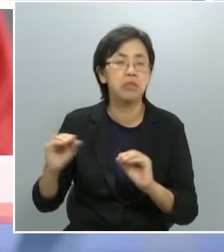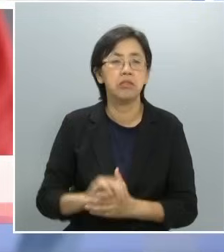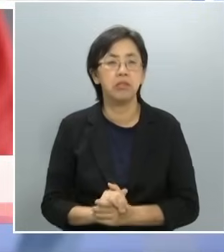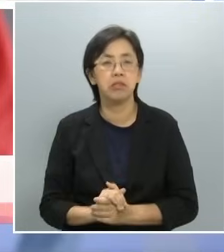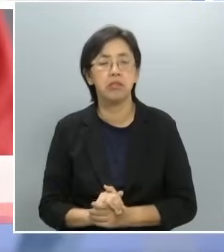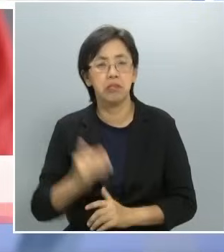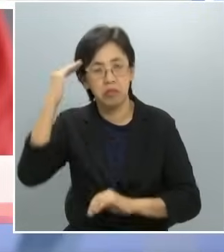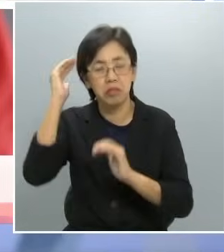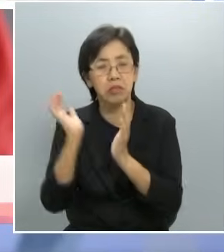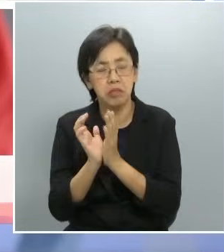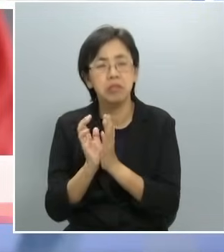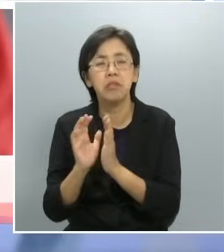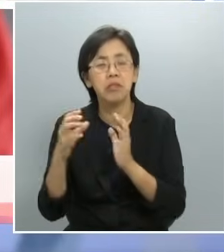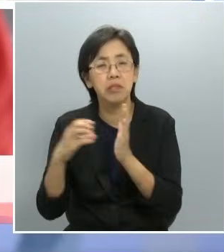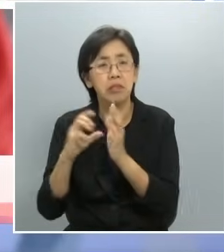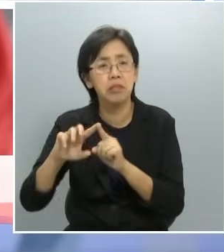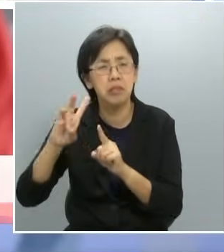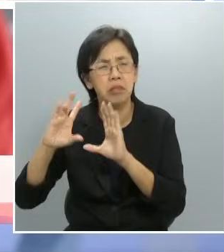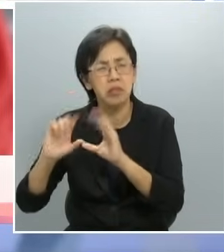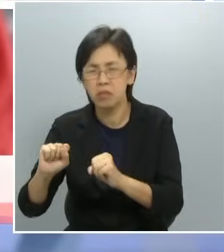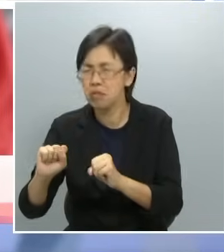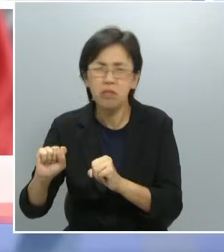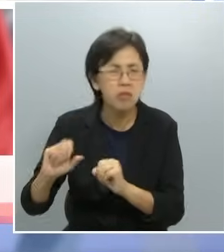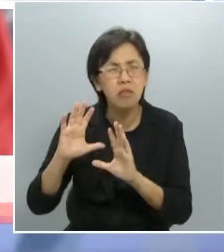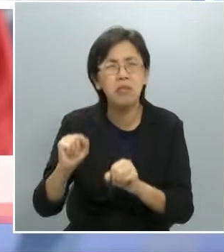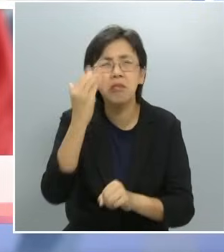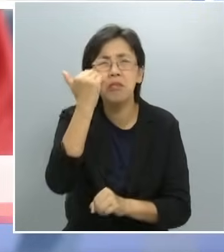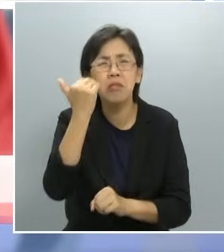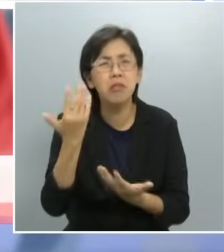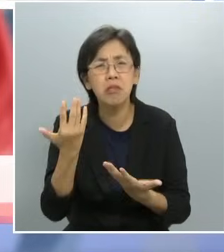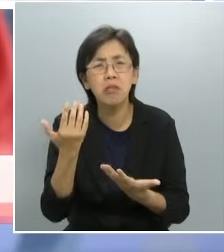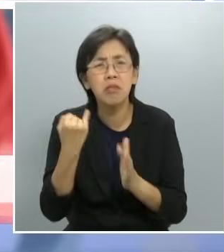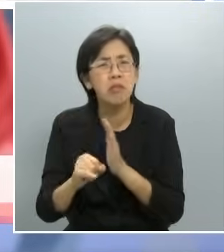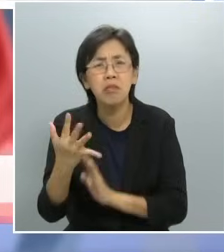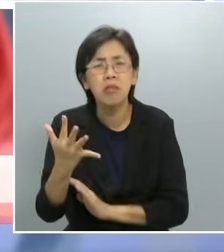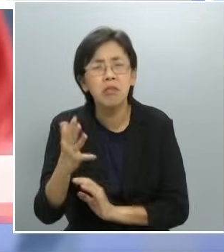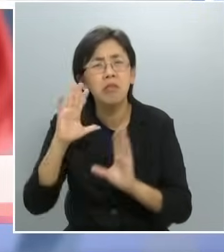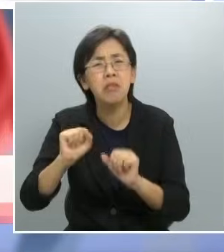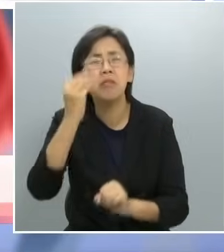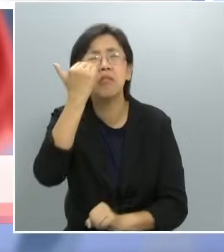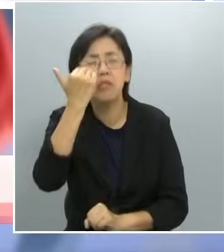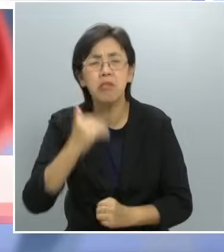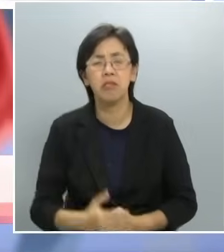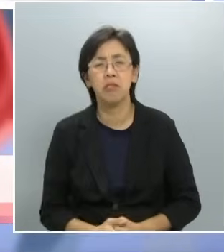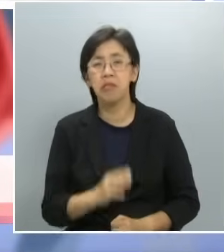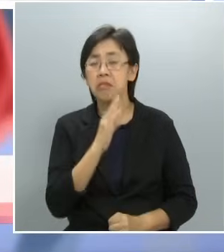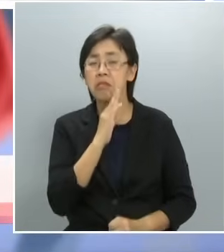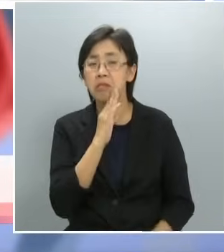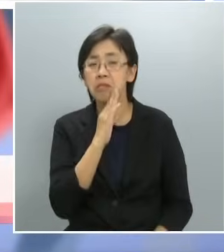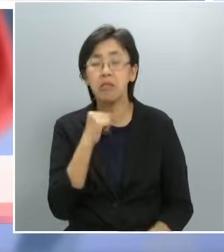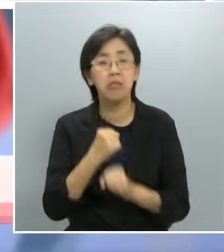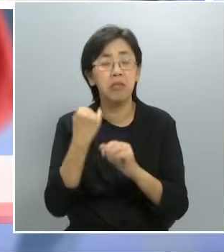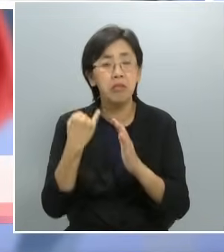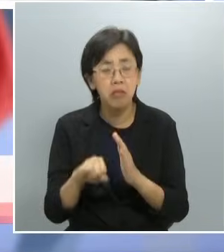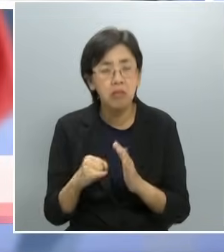ค7จับไปหนูก็ถามเลยว่าแล้วทำไมถึงต้องจับไปล่ะเขาไม่ได้ทำอะไรผิดจะจับไปได้ยังไงถ้าคิดว่าเขาทำผิดก็